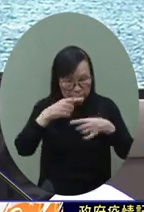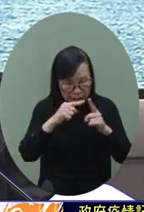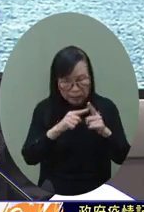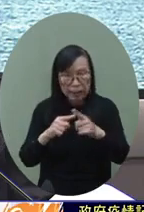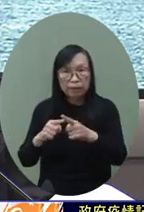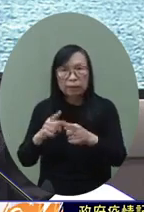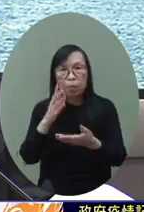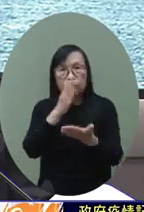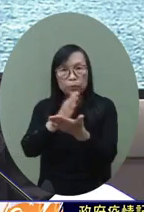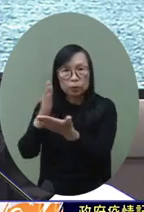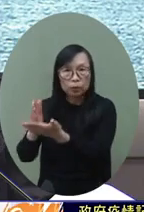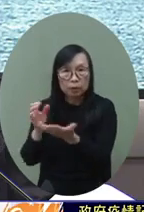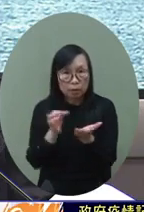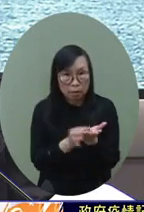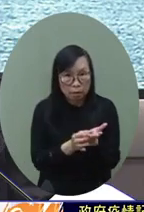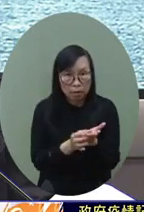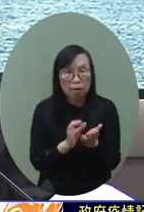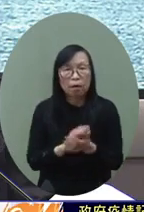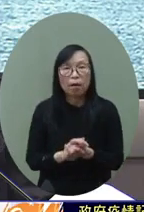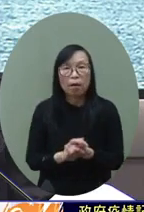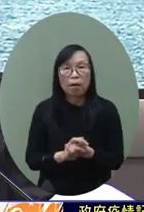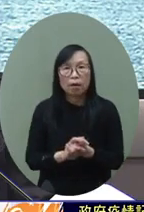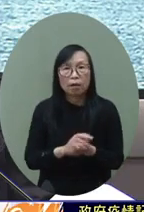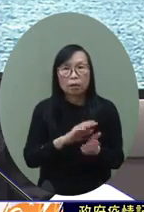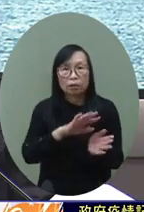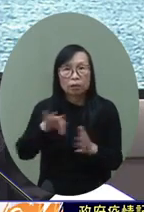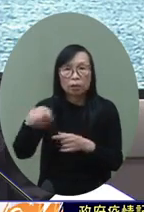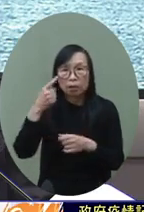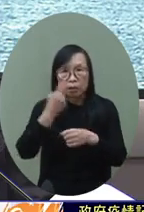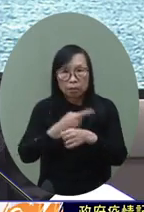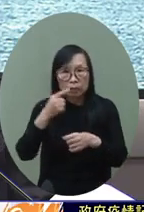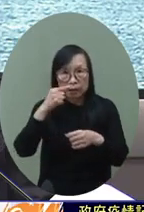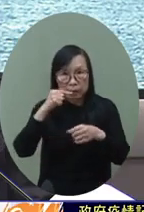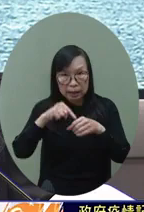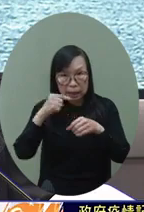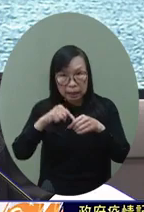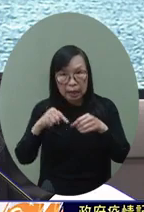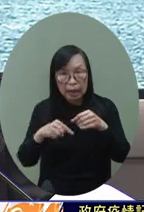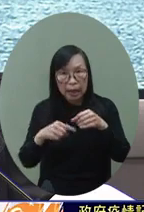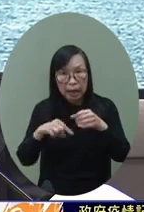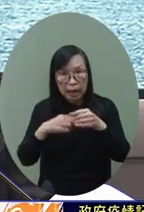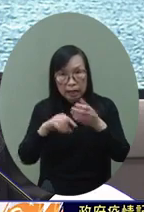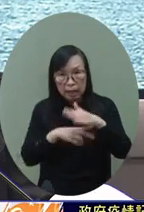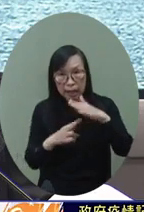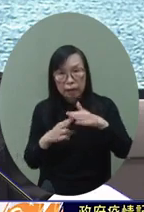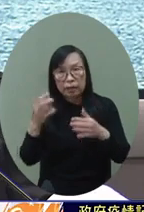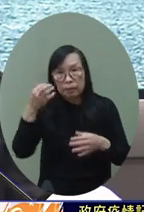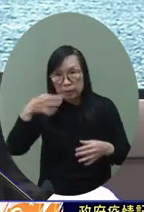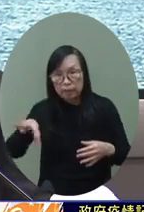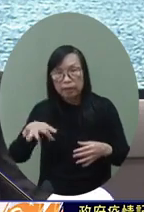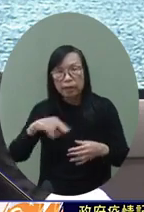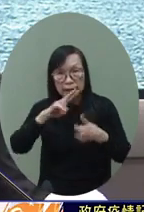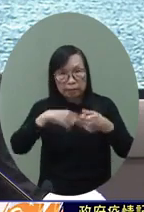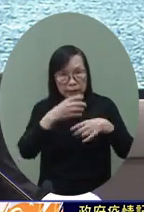都可以有唔同嘅途徑嘅。即係除咗嗰啲流動檢測站咧，亦都可以去唔同嘅途徑去接受免費檢測。咁希